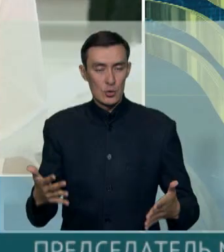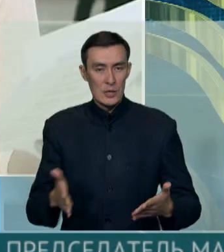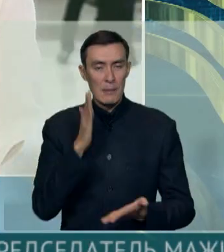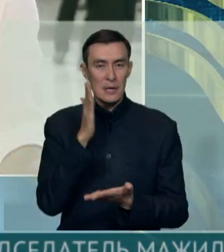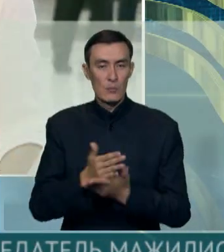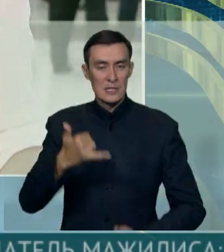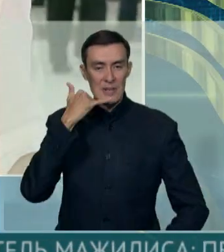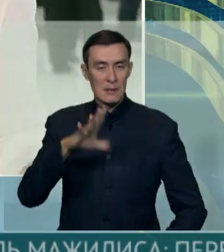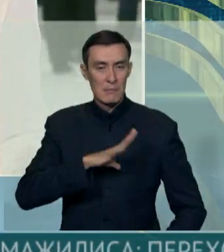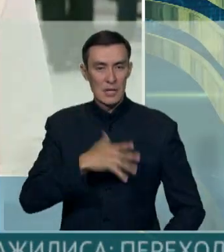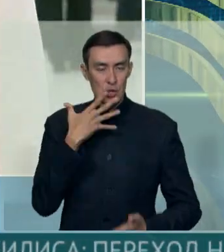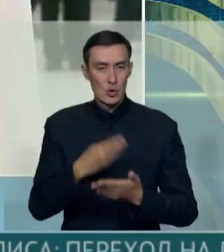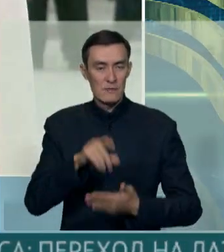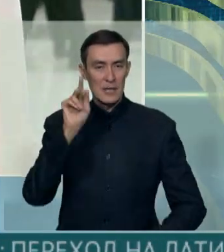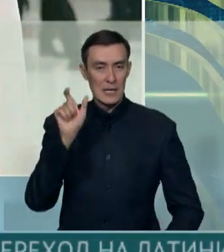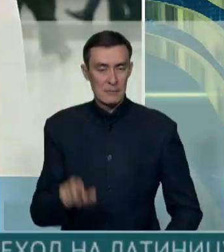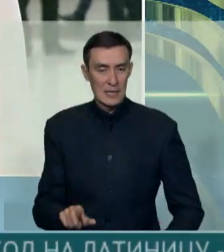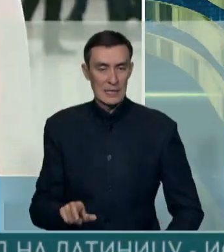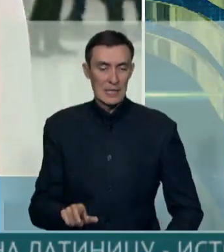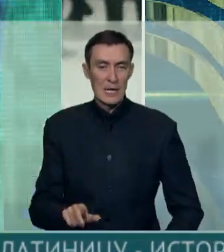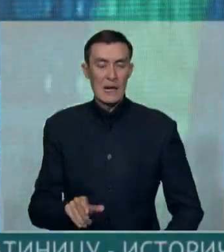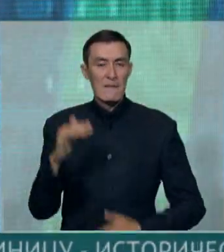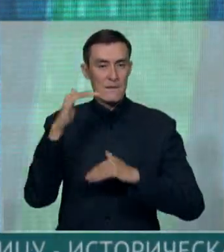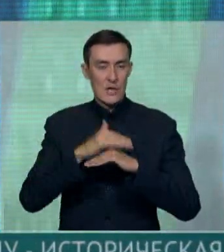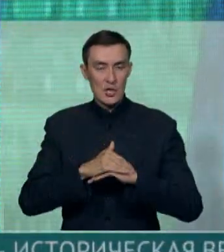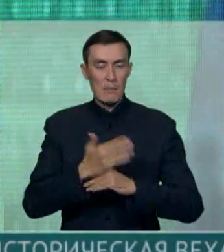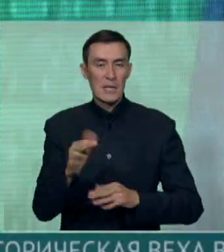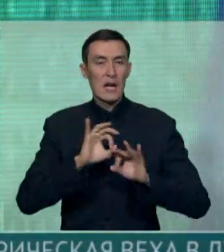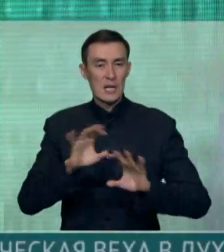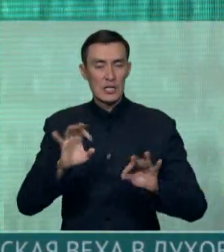студией был наш парламентский корреспондент Ирина Камышова. Вечером она расскажет новые детали.